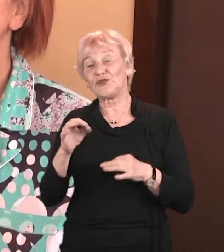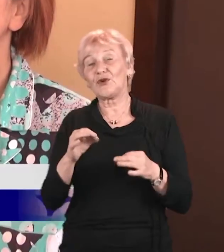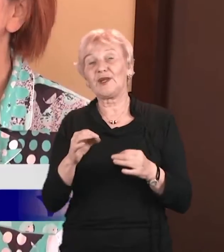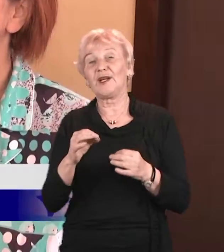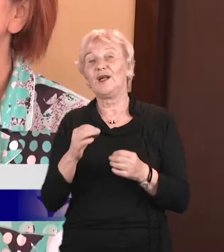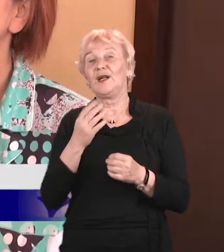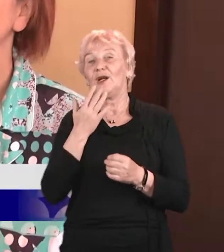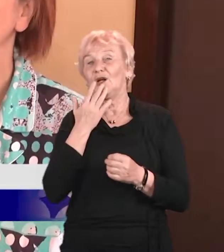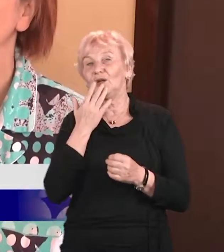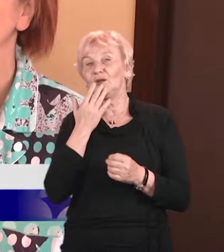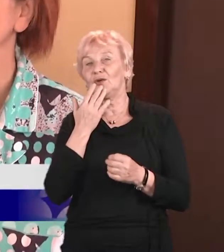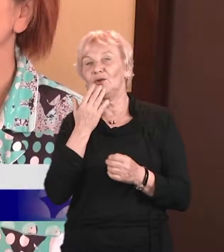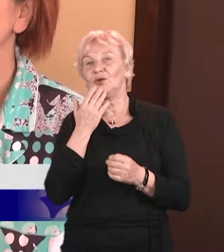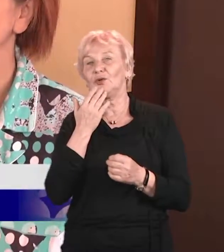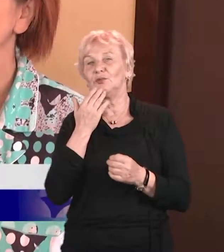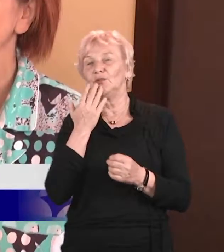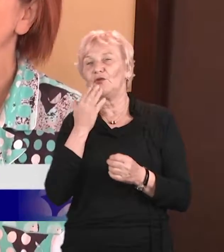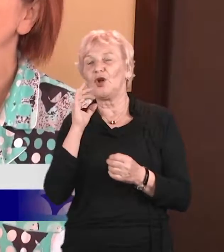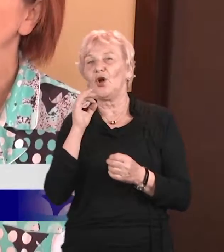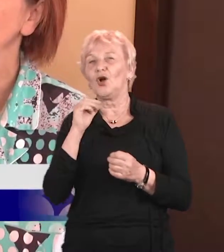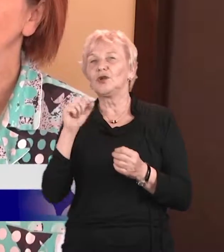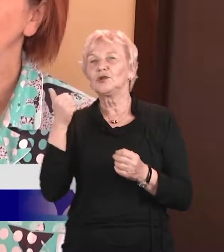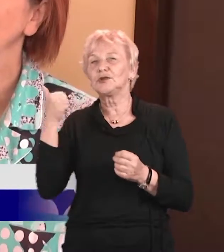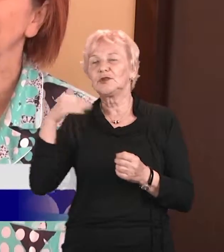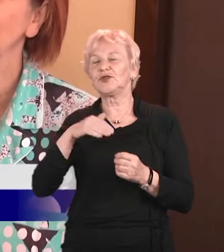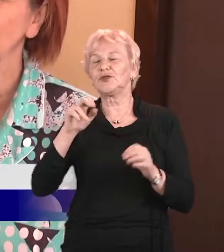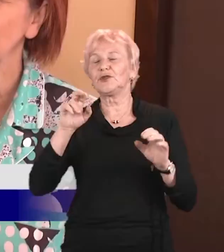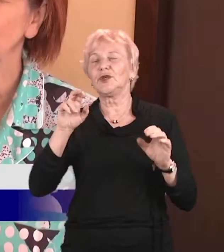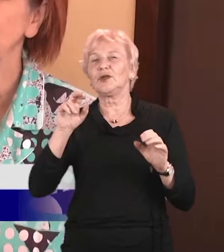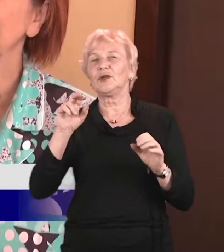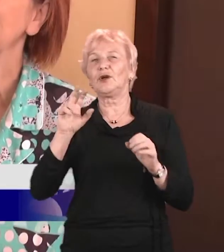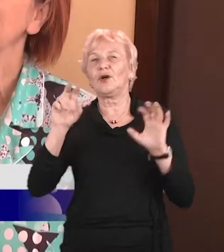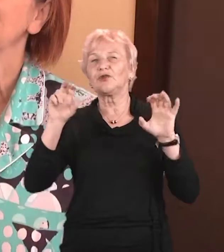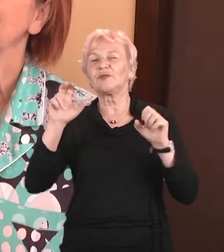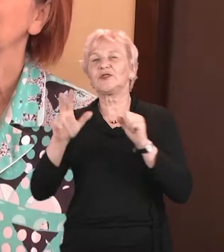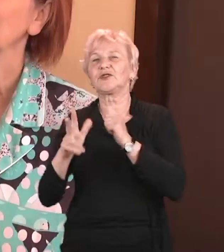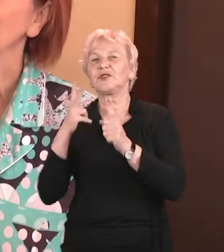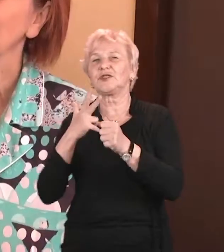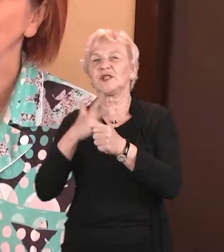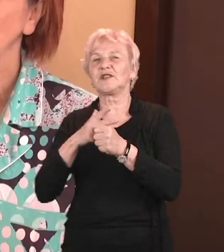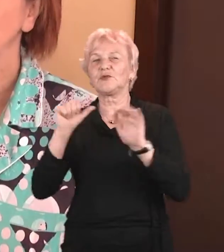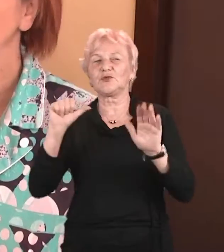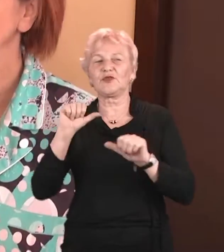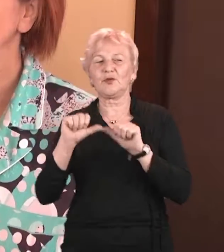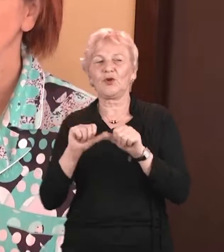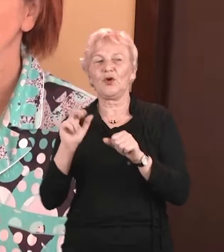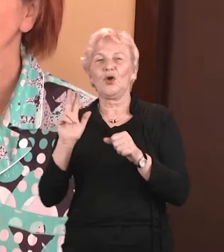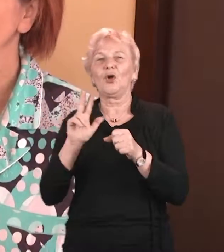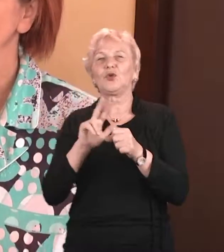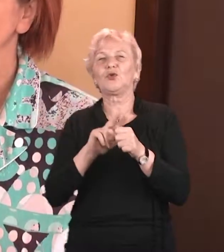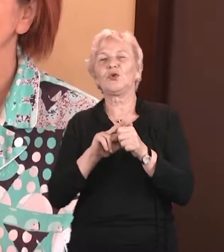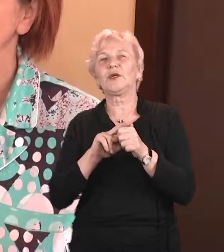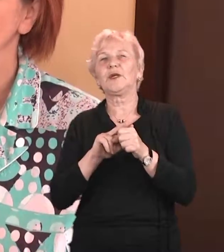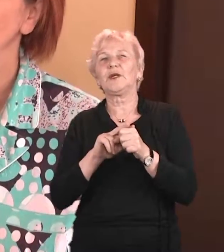sięga 1836 roku, kiedy to Karl Ku, człowiek, który wiele rzeczy